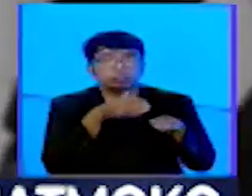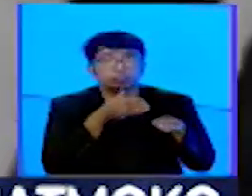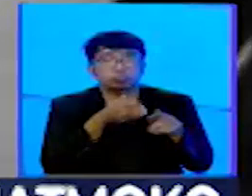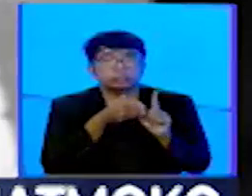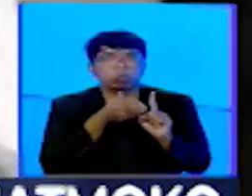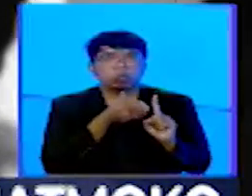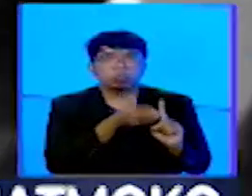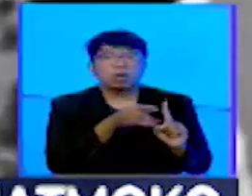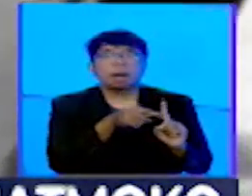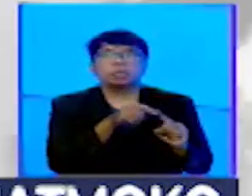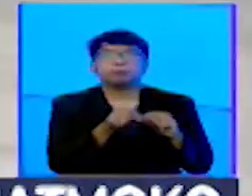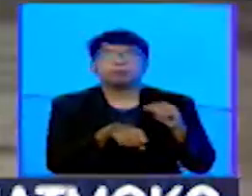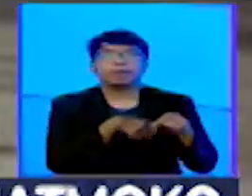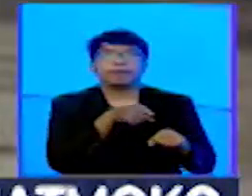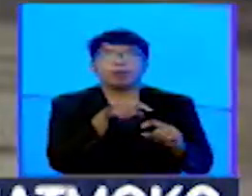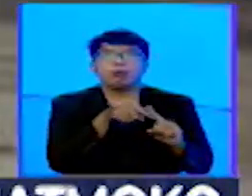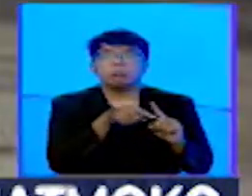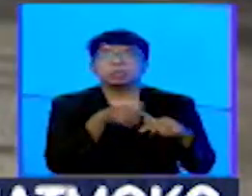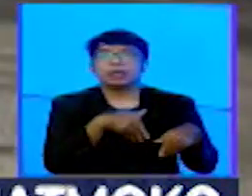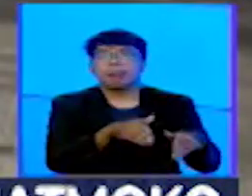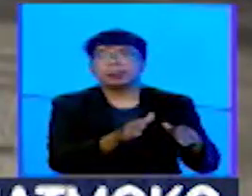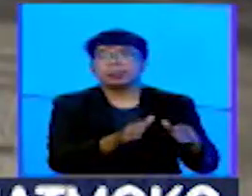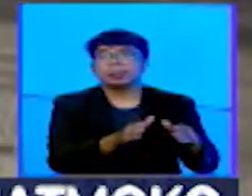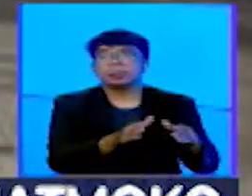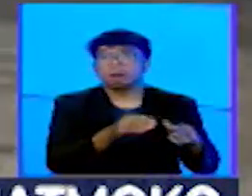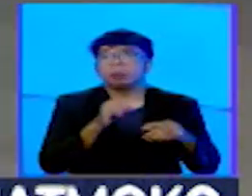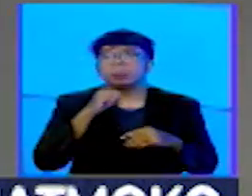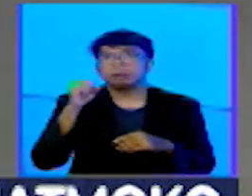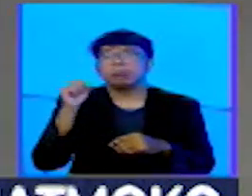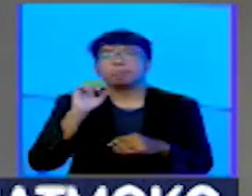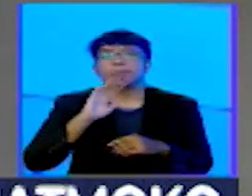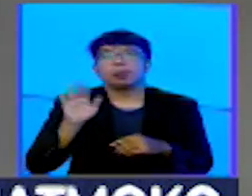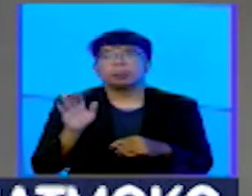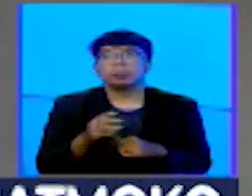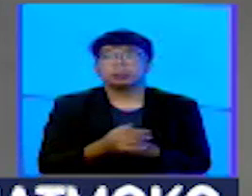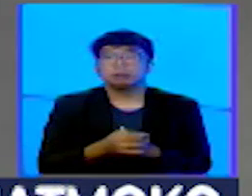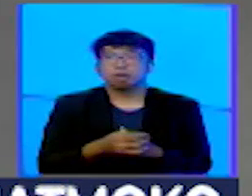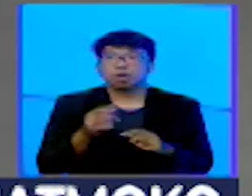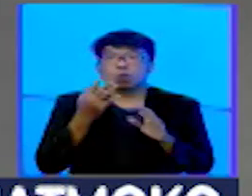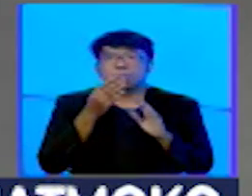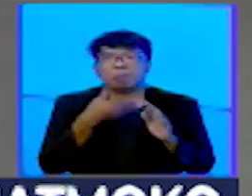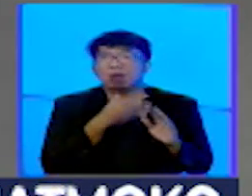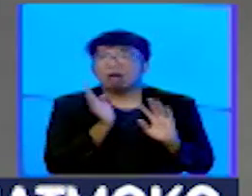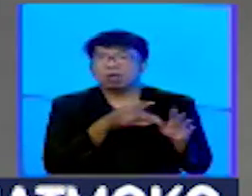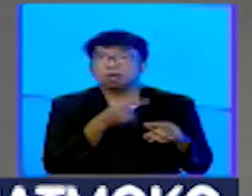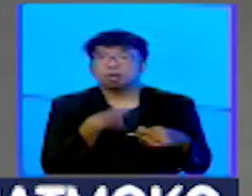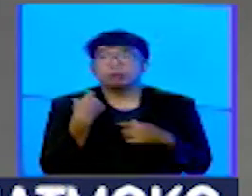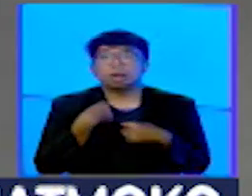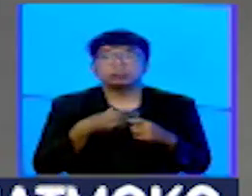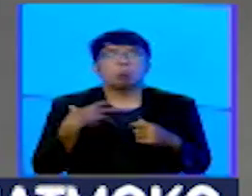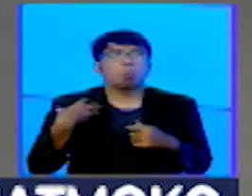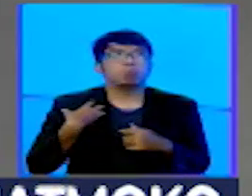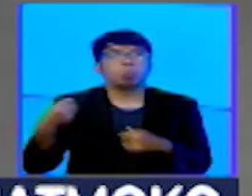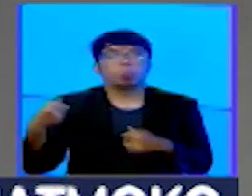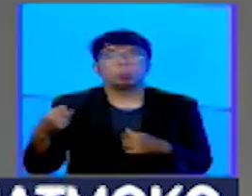yang bersepeda di Jalan Merdeka Barat, Jakarta Pusat. Saat korban lengah, pelaku menggasak tas korban. Dua